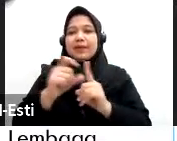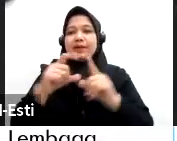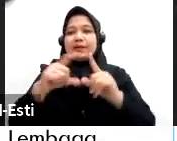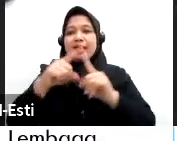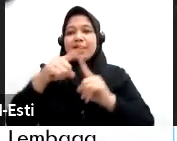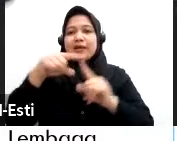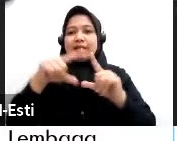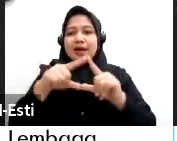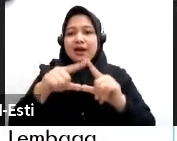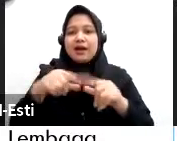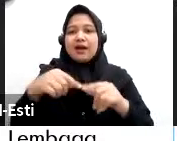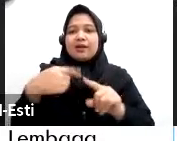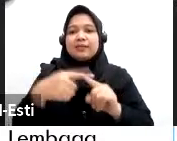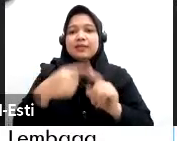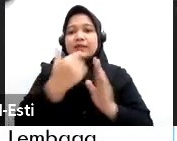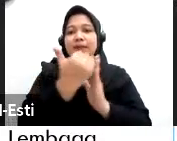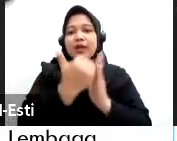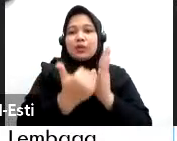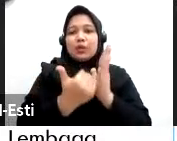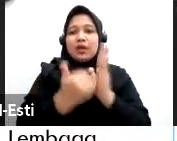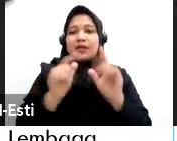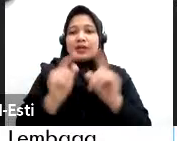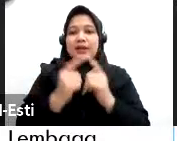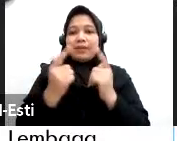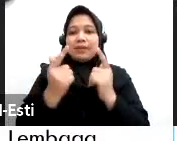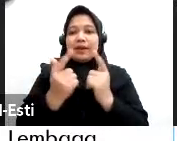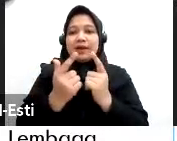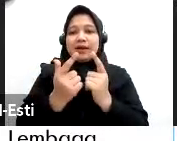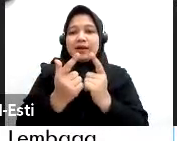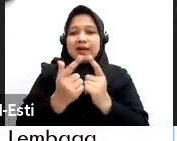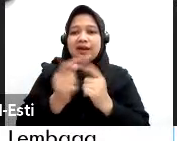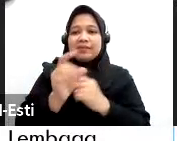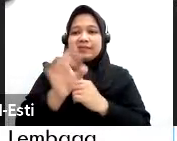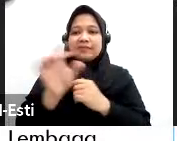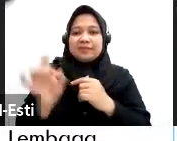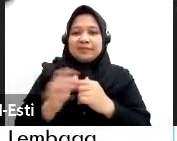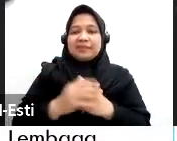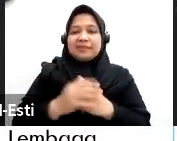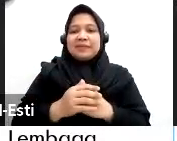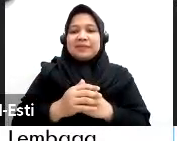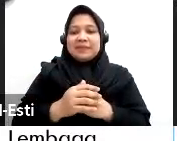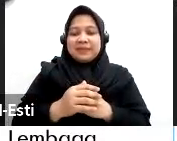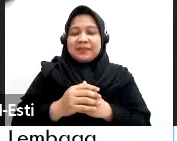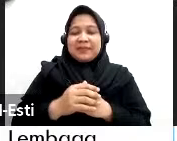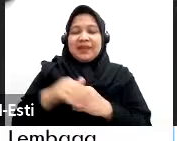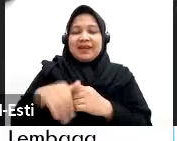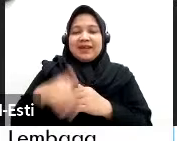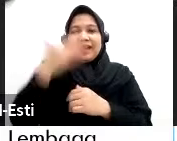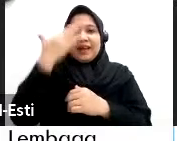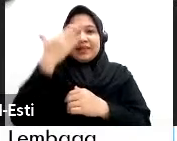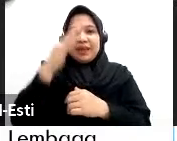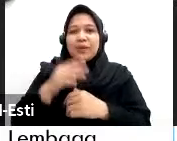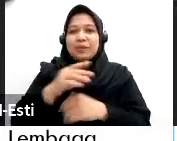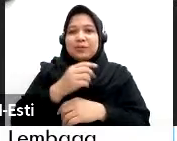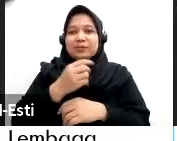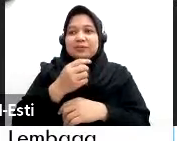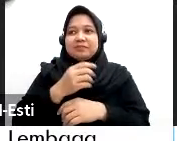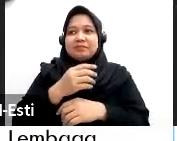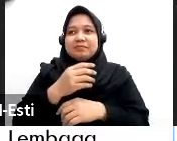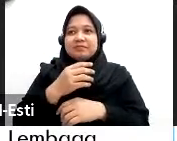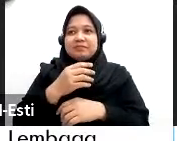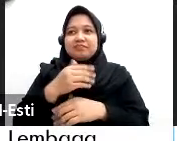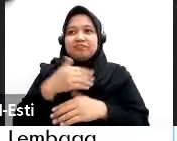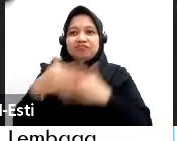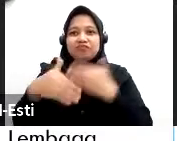dan dan juga pratondo tingkat Lembaga ini bicara soal jangka panjang kedepan Seperti apa kita tidak tahu berapa lama tapi kalau memang sekiranya